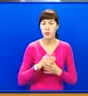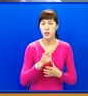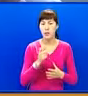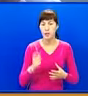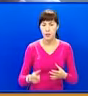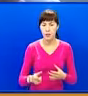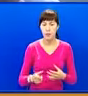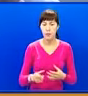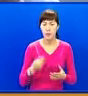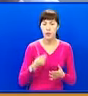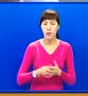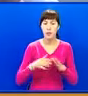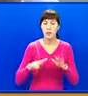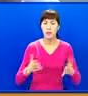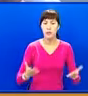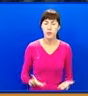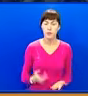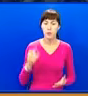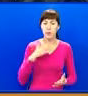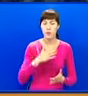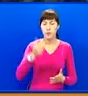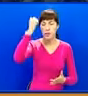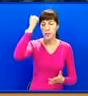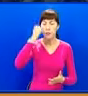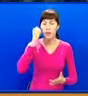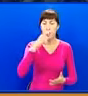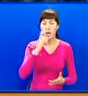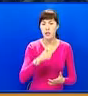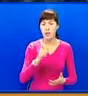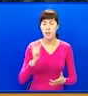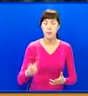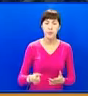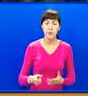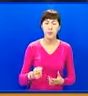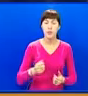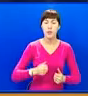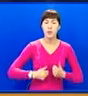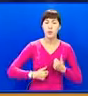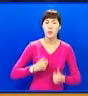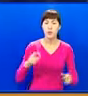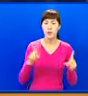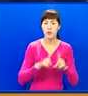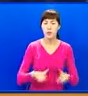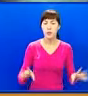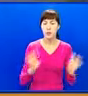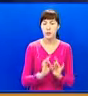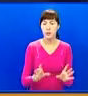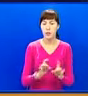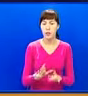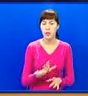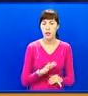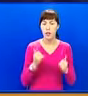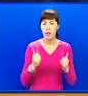азаматтыққа балады. Қасиетті мекенде өмір сүріп көптің ықыласына бөленген ардақ жанның табандылығы мен ержүректігі ерекше айтылды. Осы